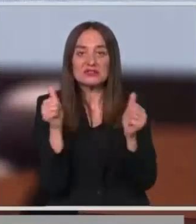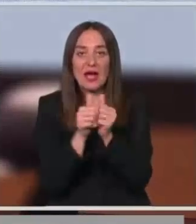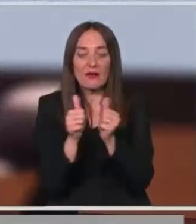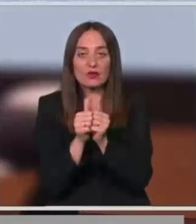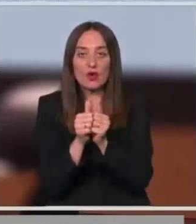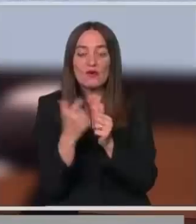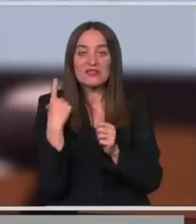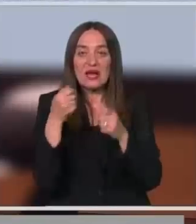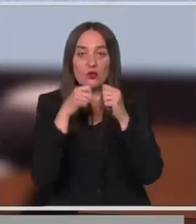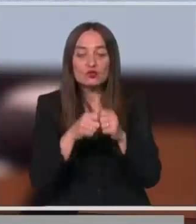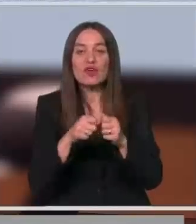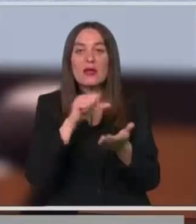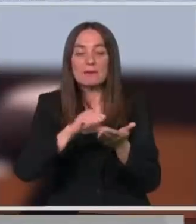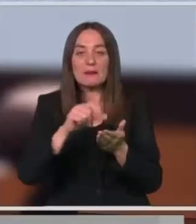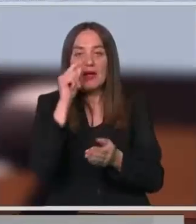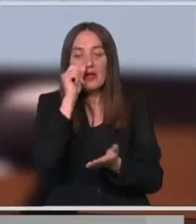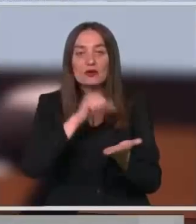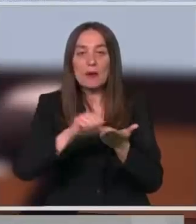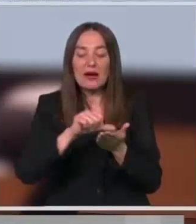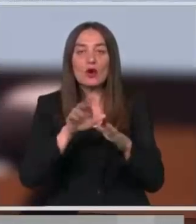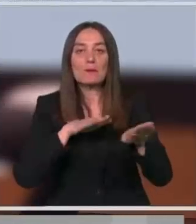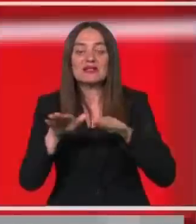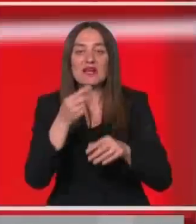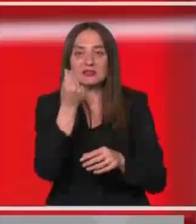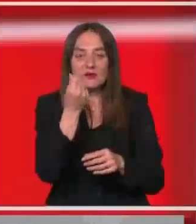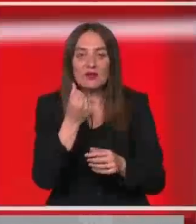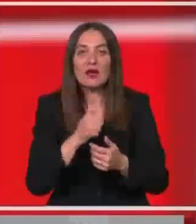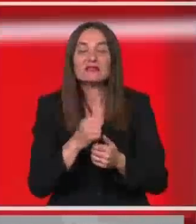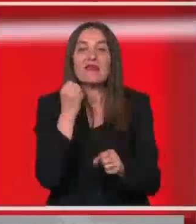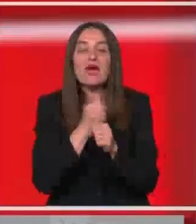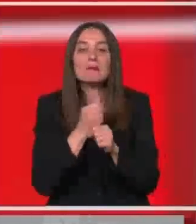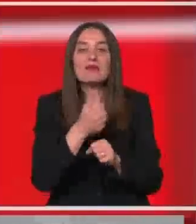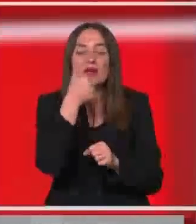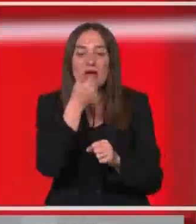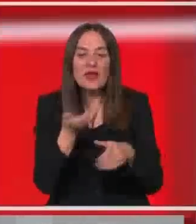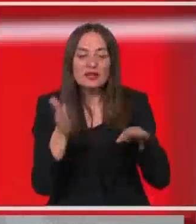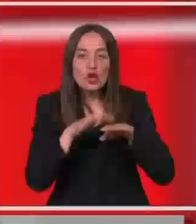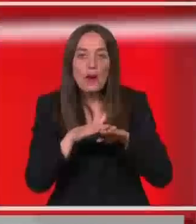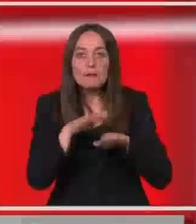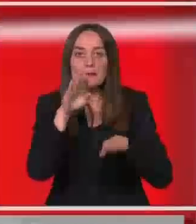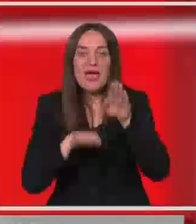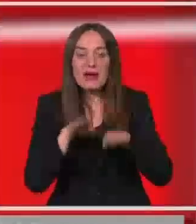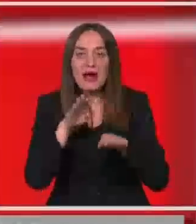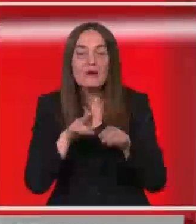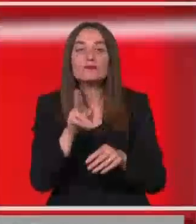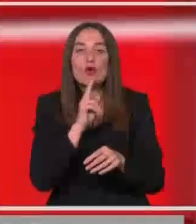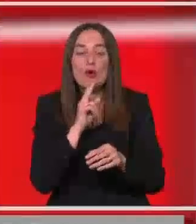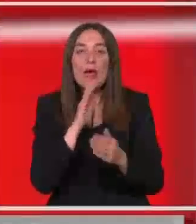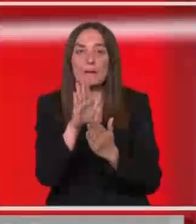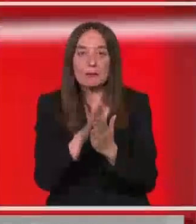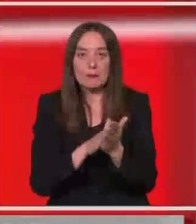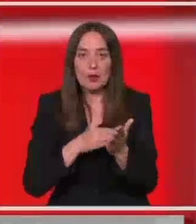sa Udruženjem banaka, sa Narodnom bankom, sa Ministarstvom finansija napravili jedan sklop mera koji je krenuo